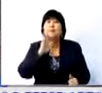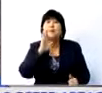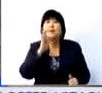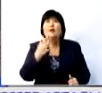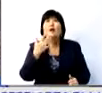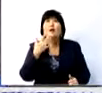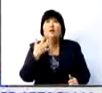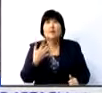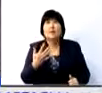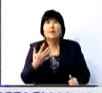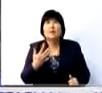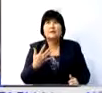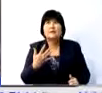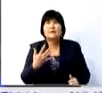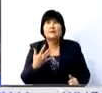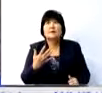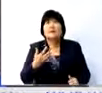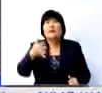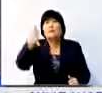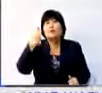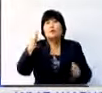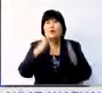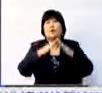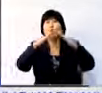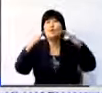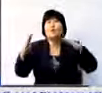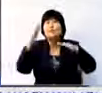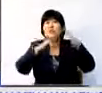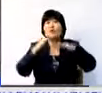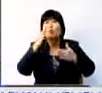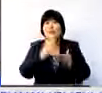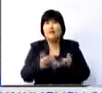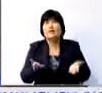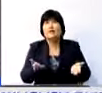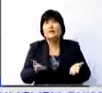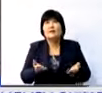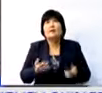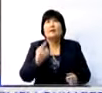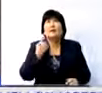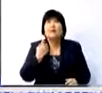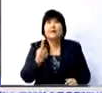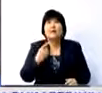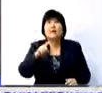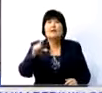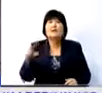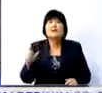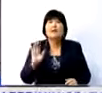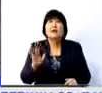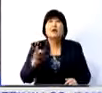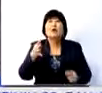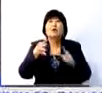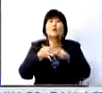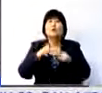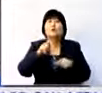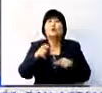үйдің уже бес этаж төбесі жабылып жатыр. Бір этажда тек қана төртінші этаж